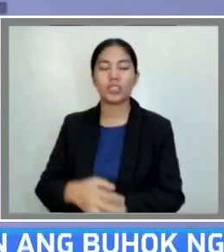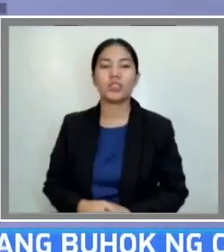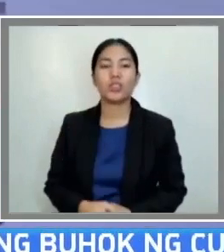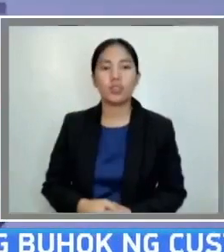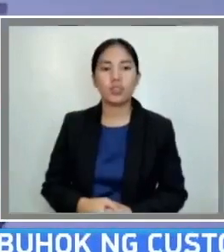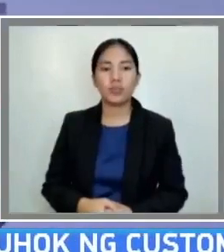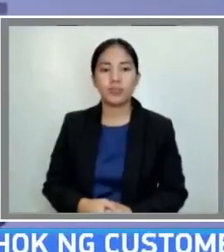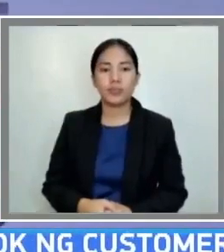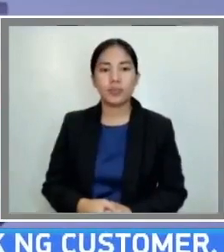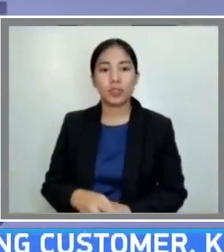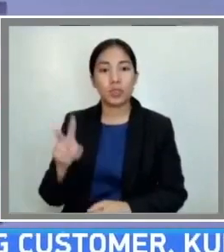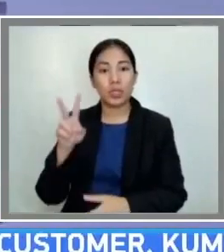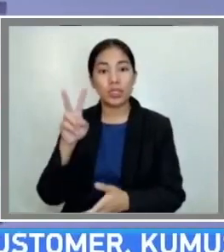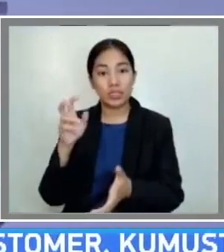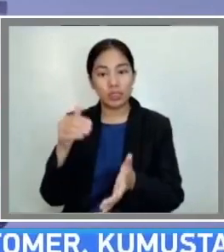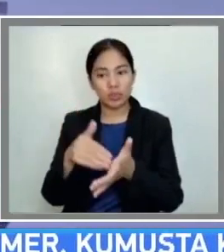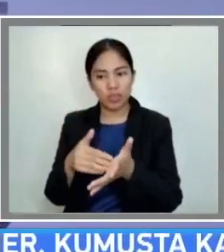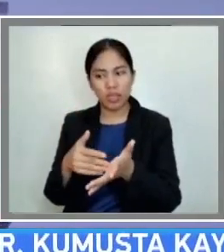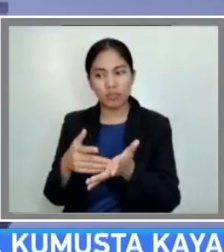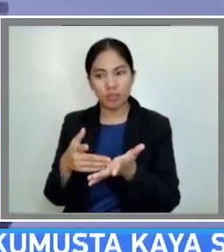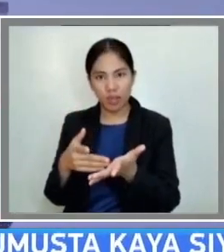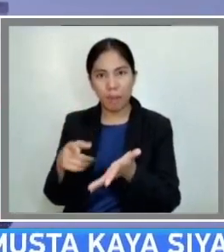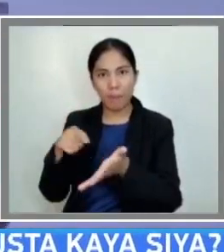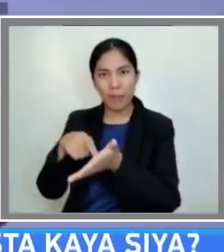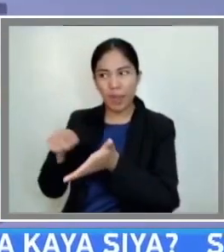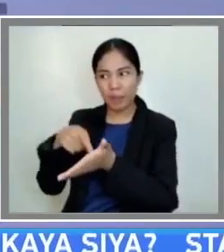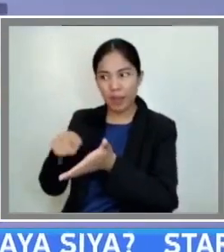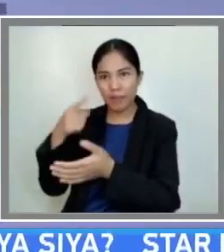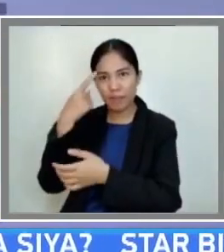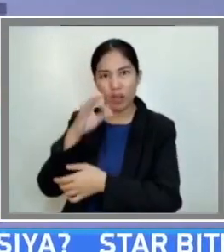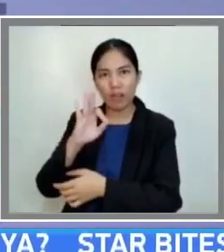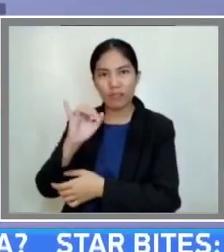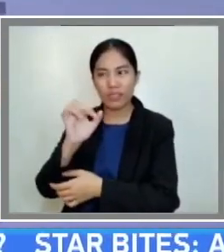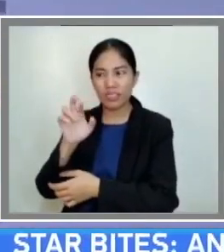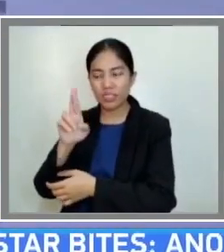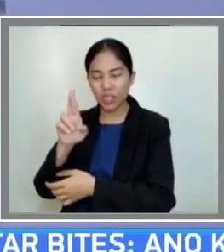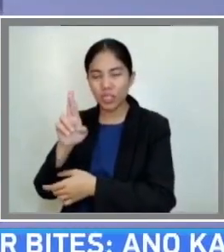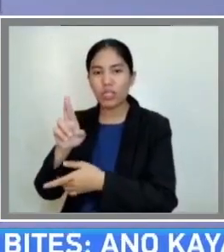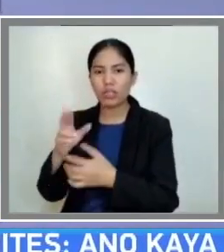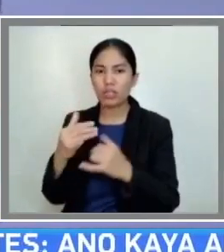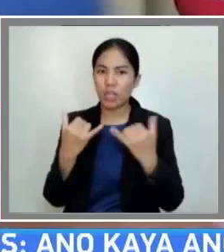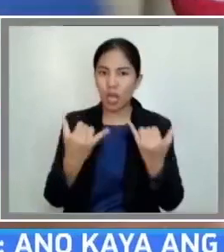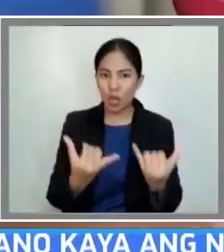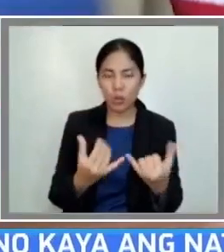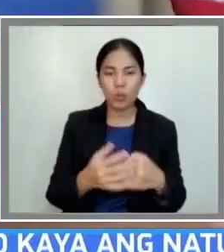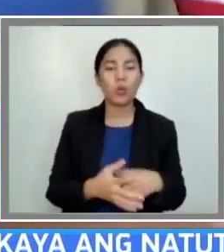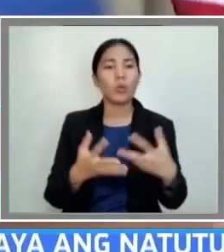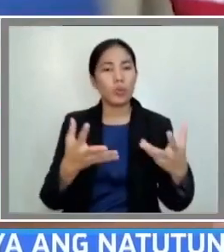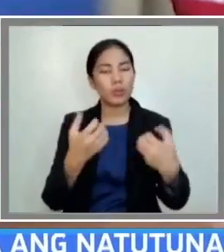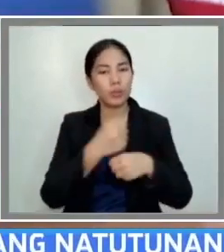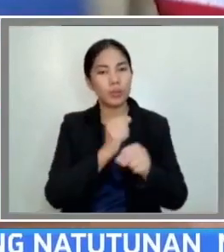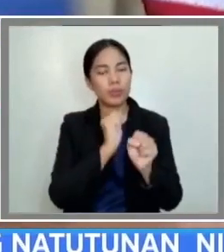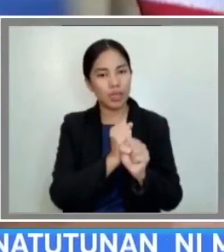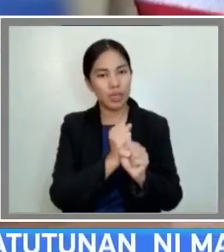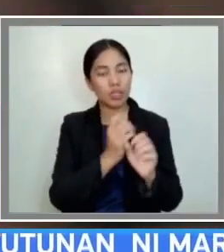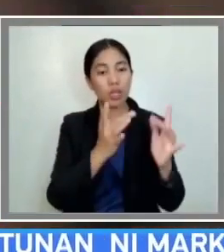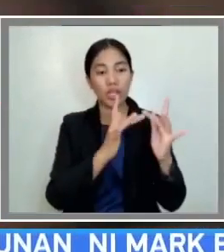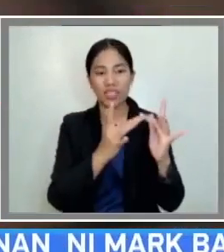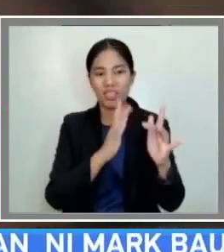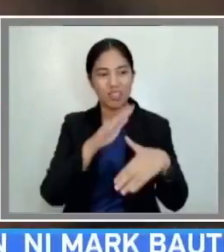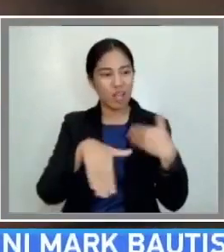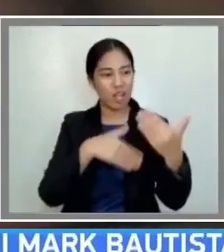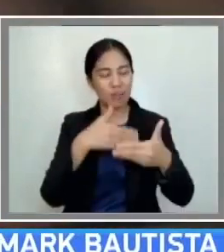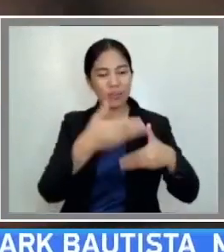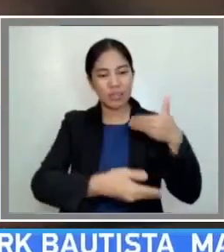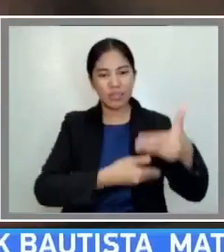singil. Gusto na rin ni LTO Chief Vigor Mendoza na gawing online ang iba pang transaksyon ng ahensya para raw sa mas